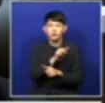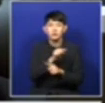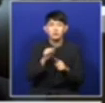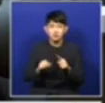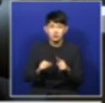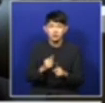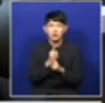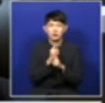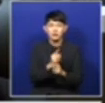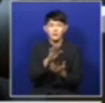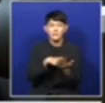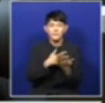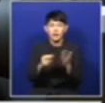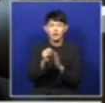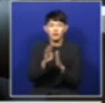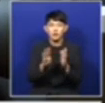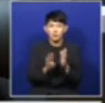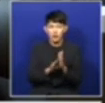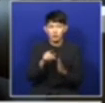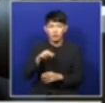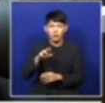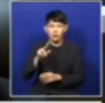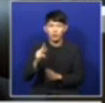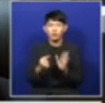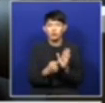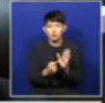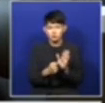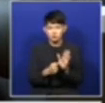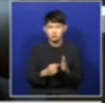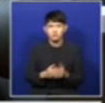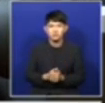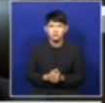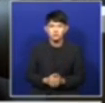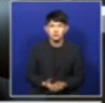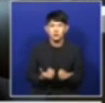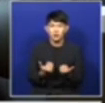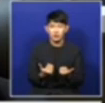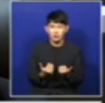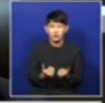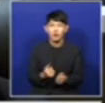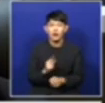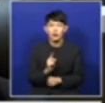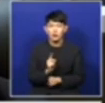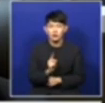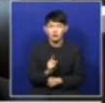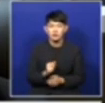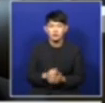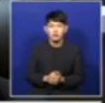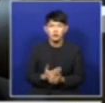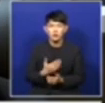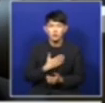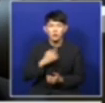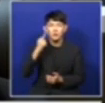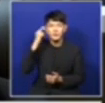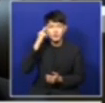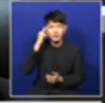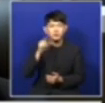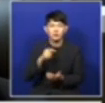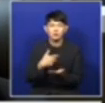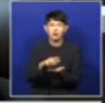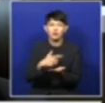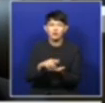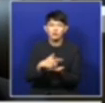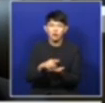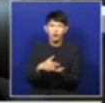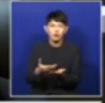ามที่นโยบายในการออกพระราชกำหนดฉบับนี้สิ่งเหล่านี้เป็นสิ่งที่ผมจำเป็นที่จะต้องกราบเรียนท่านประธานว่